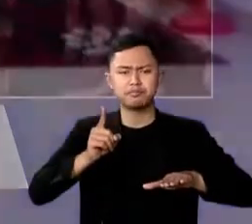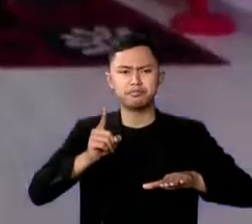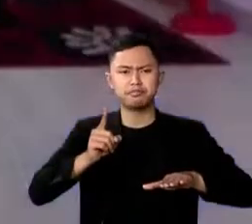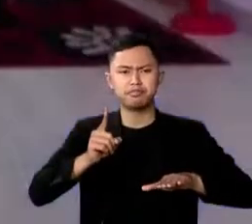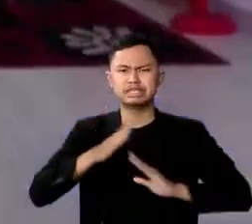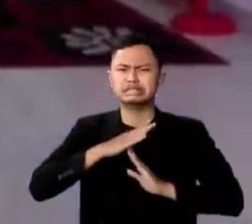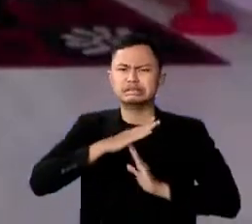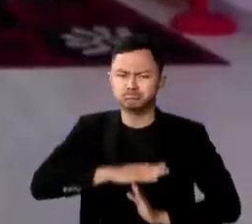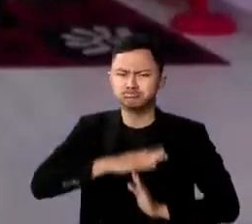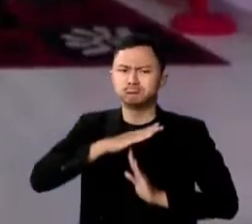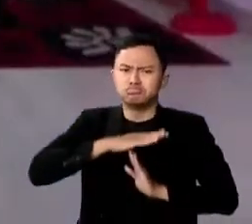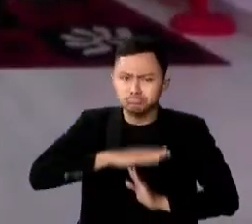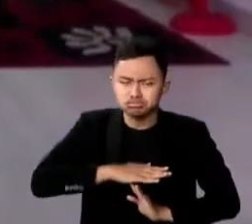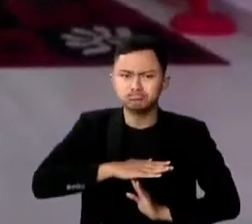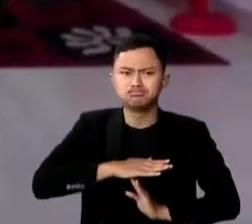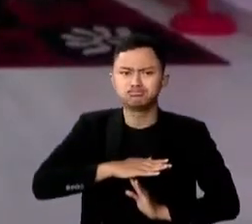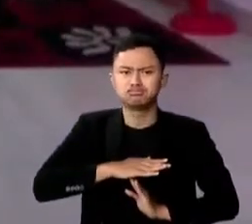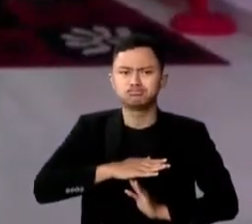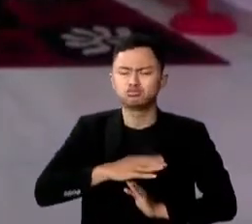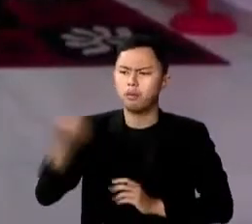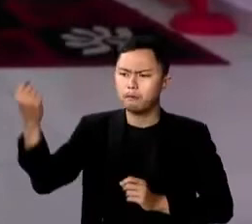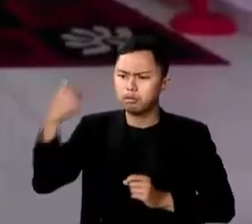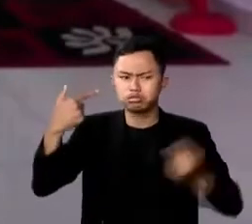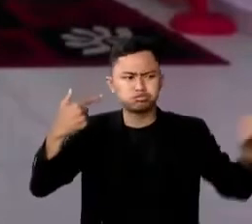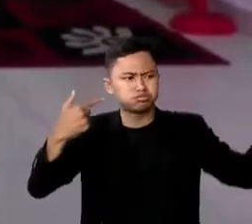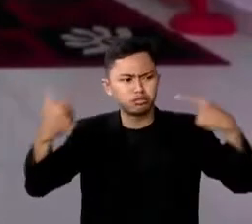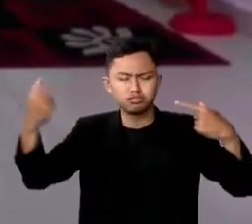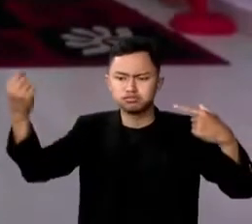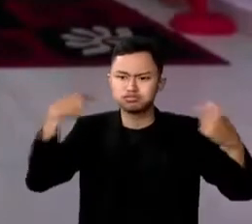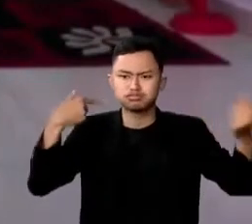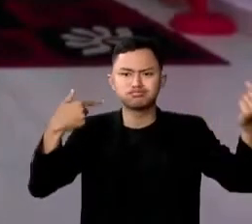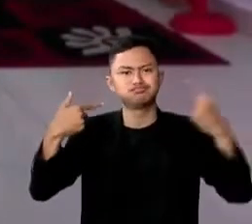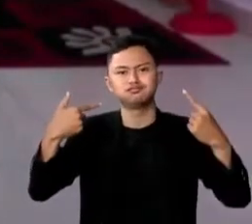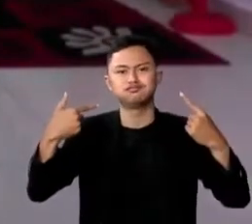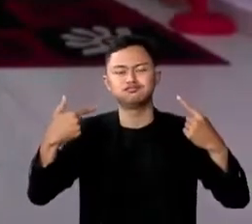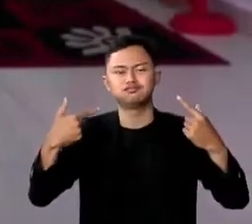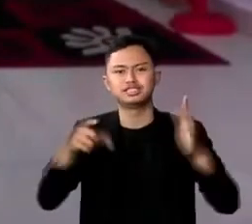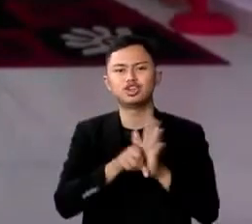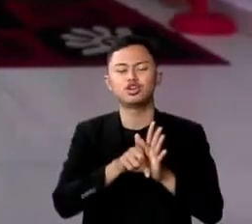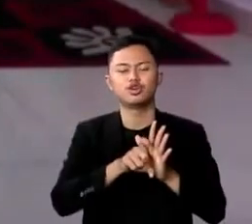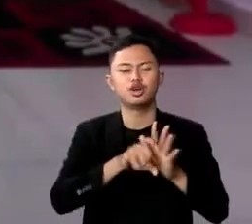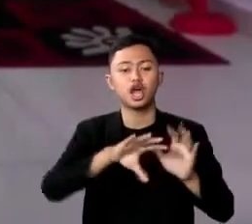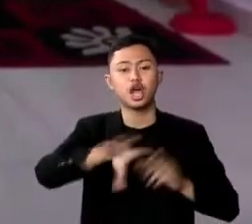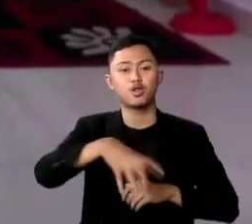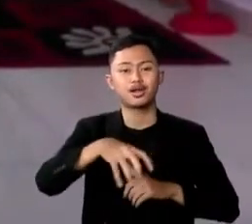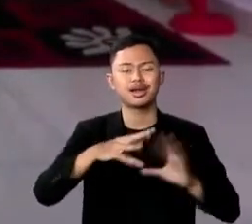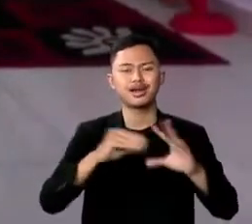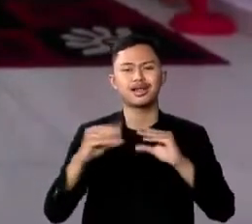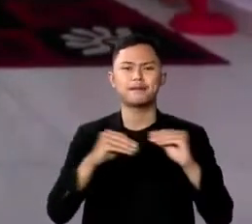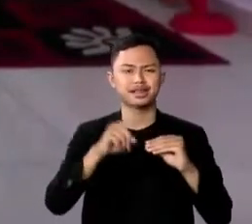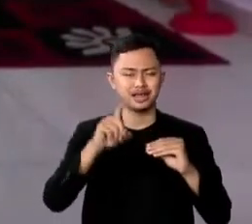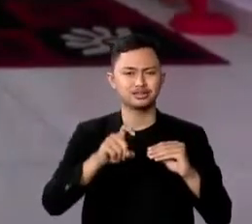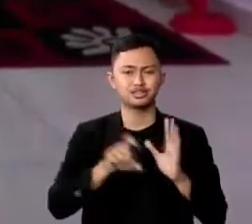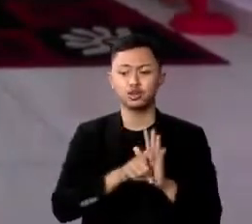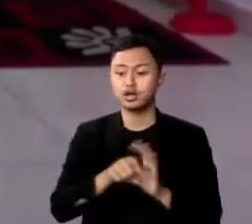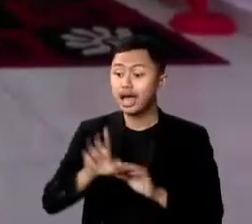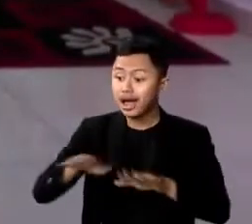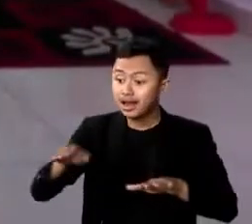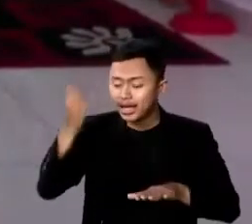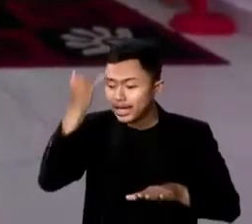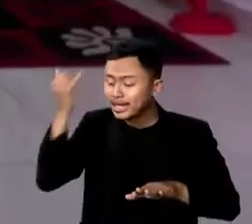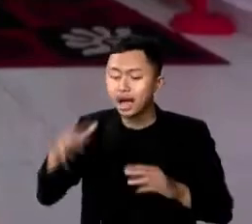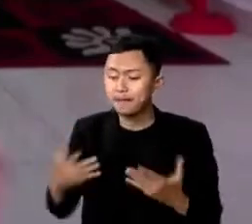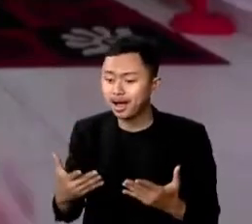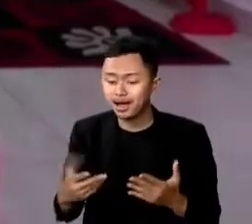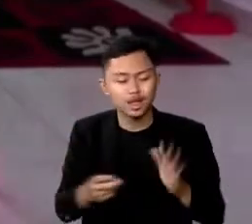mendapatkan tekanan instruksi-instruksi perintah tadi jadi tadi rapat keluarga juga tidak lalu coba ini atau kamu yang nomor